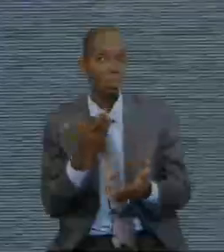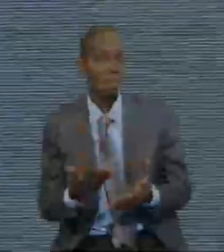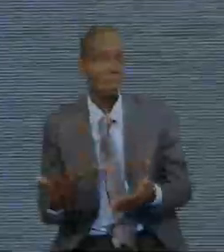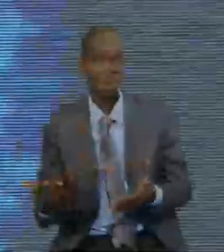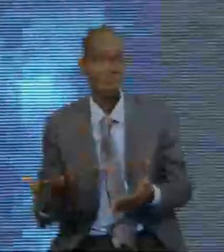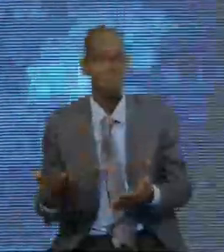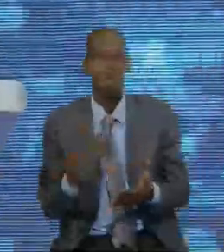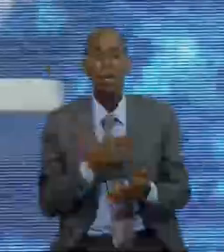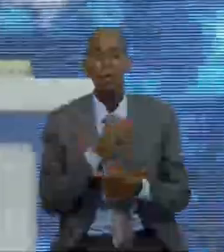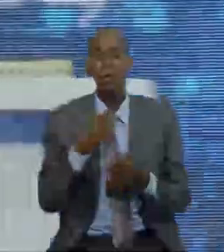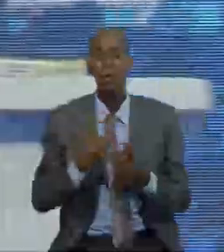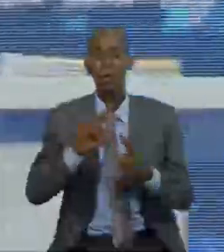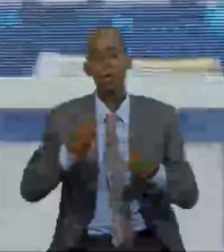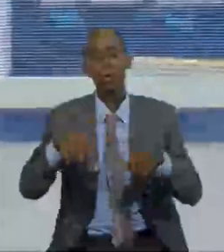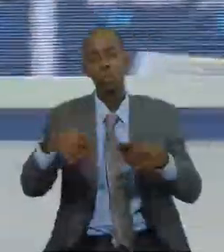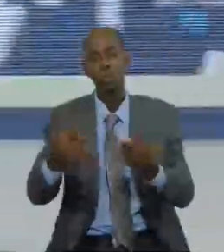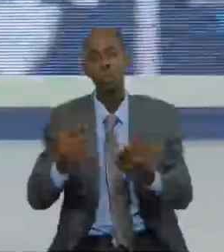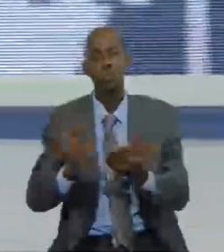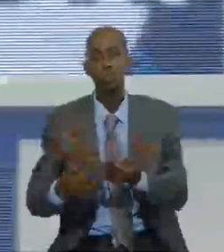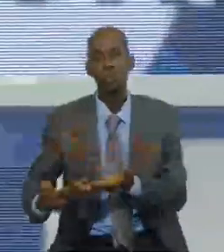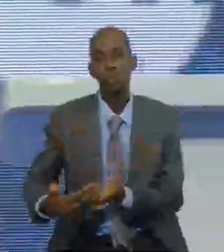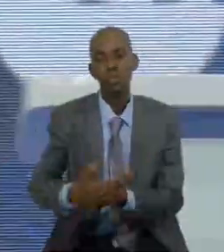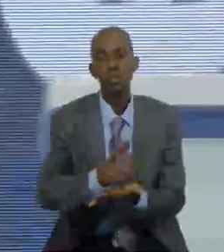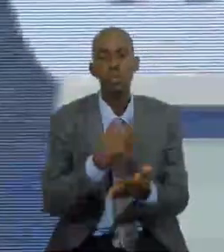quand tu perds le prix d'un article